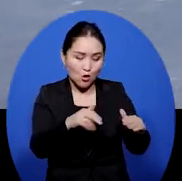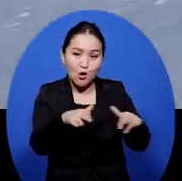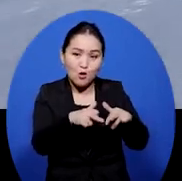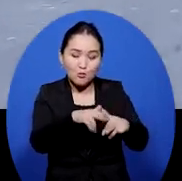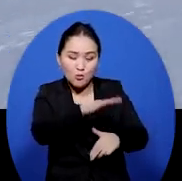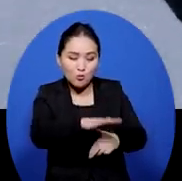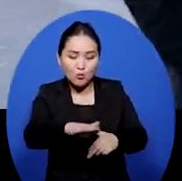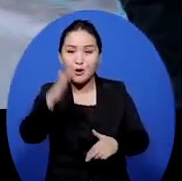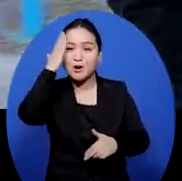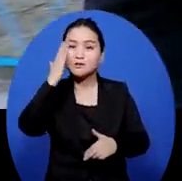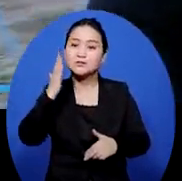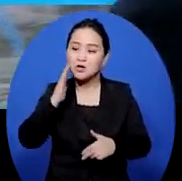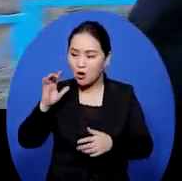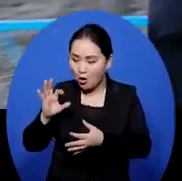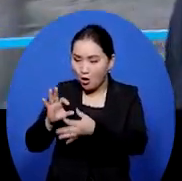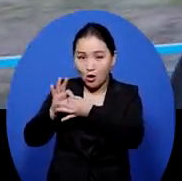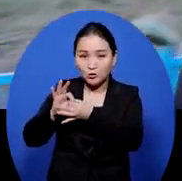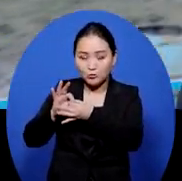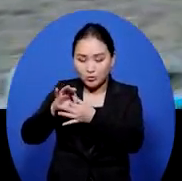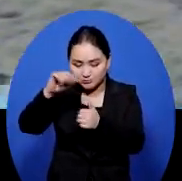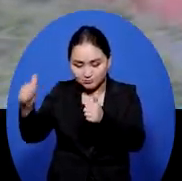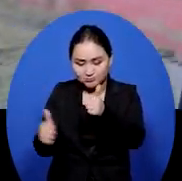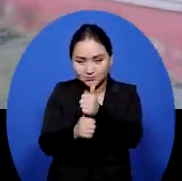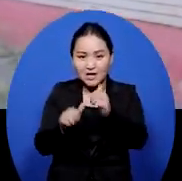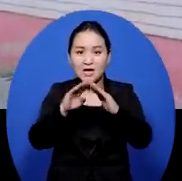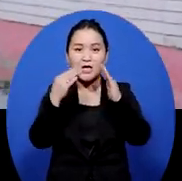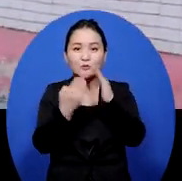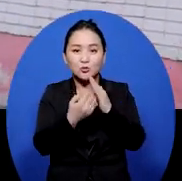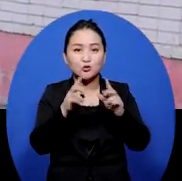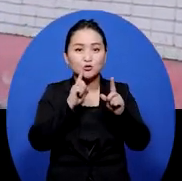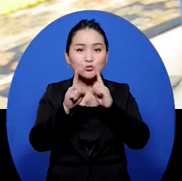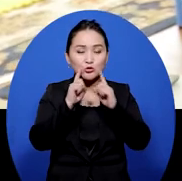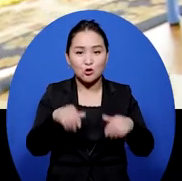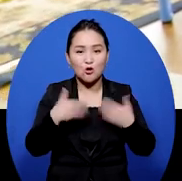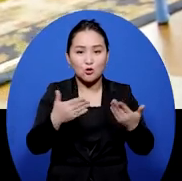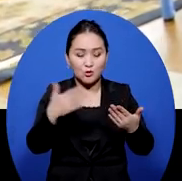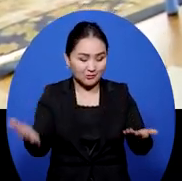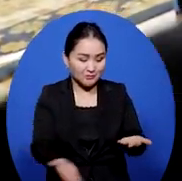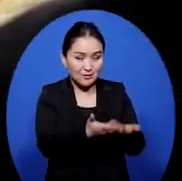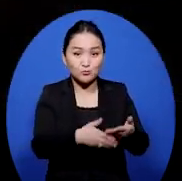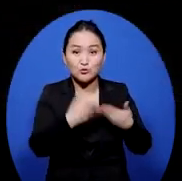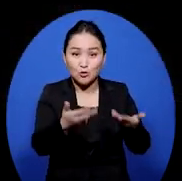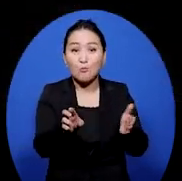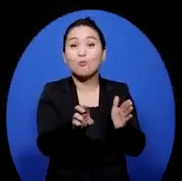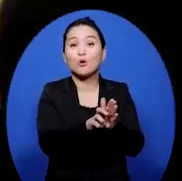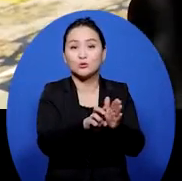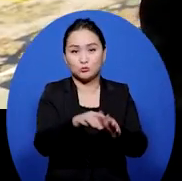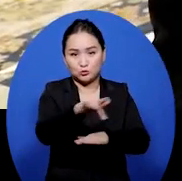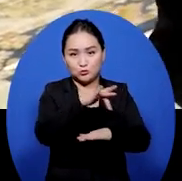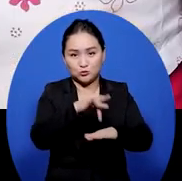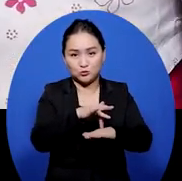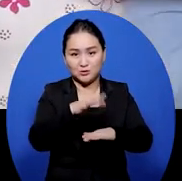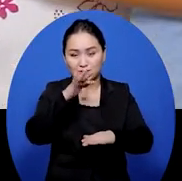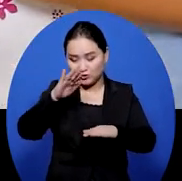бэрхшээлтэй хүүхдүүдтэй эцэг эхчүүдийн холбооны дэргэдэх, гэр бүл зөвлөгөө өгөх, дэмжлэг үзүүлэх боломж төв юм. Сургуулийн бага